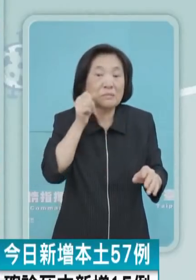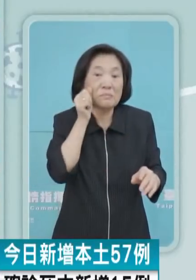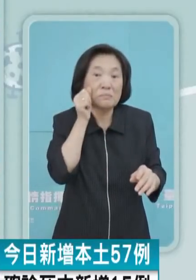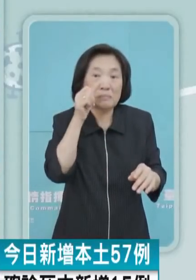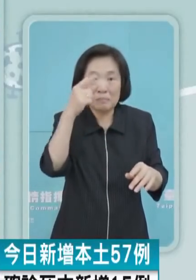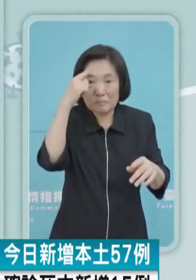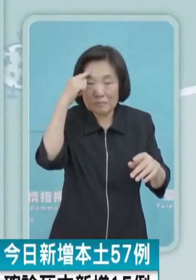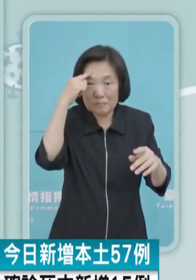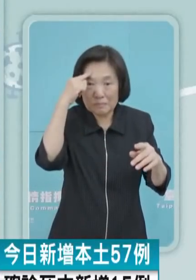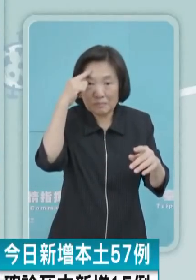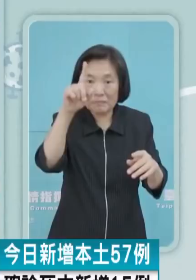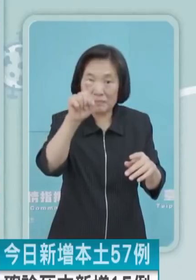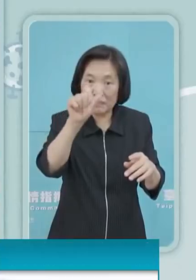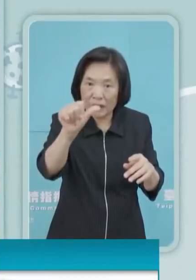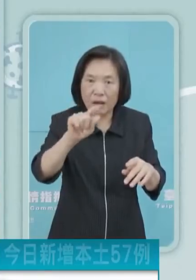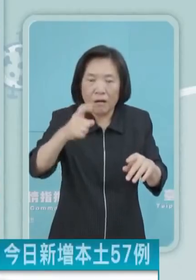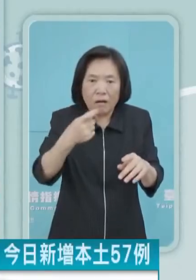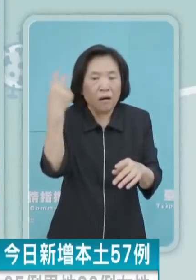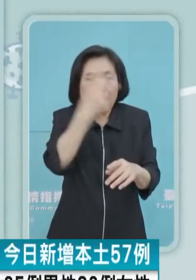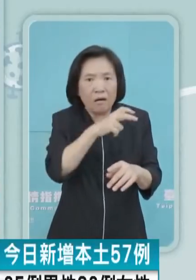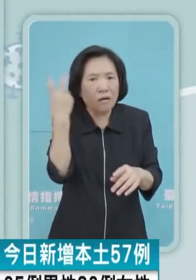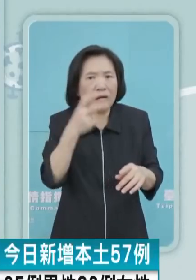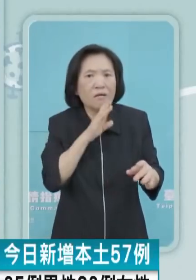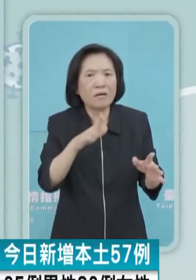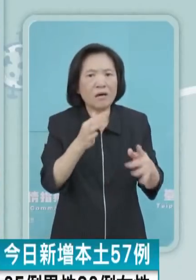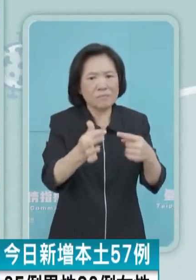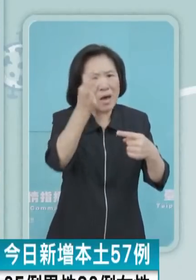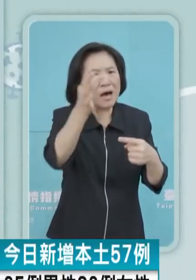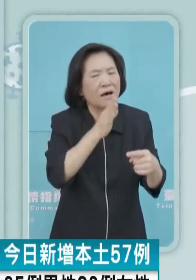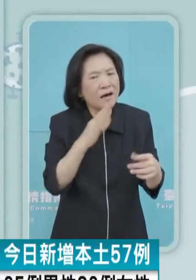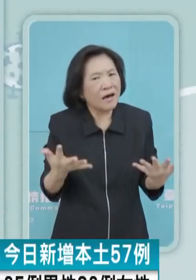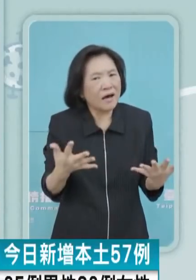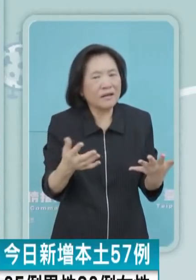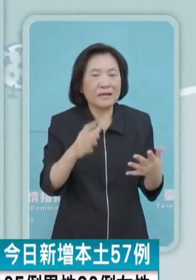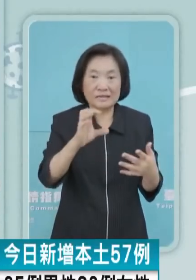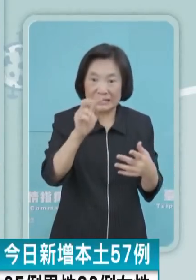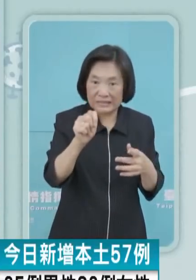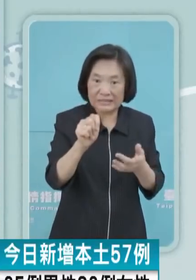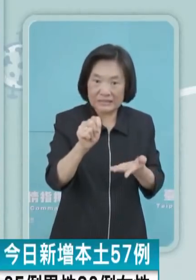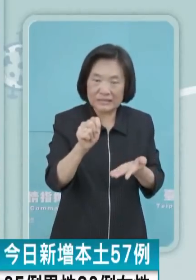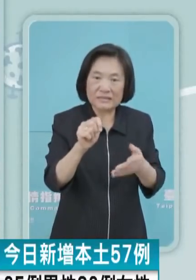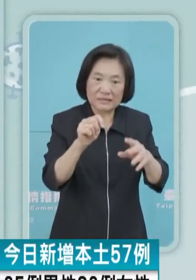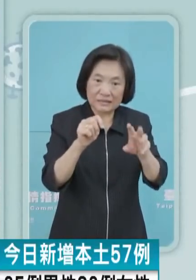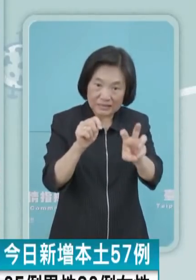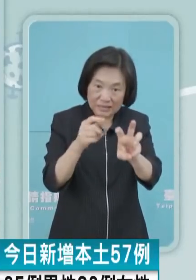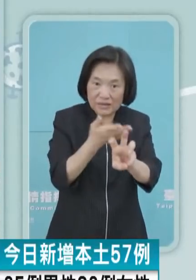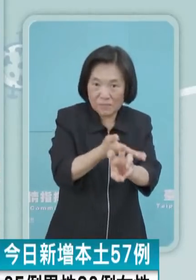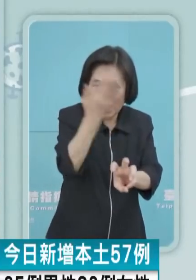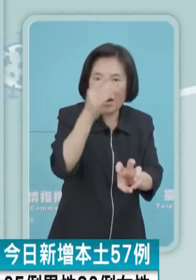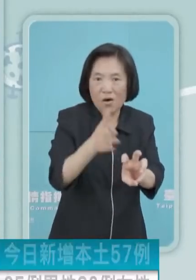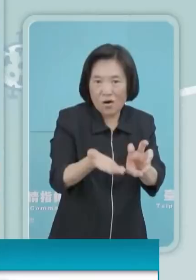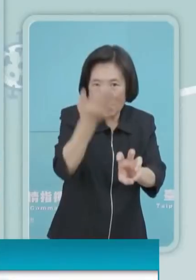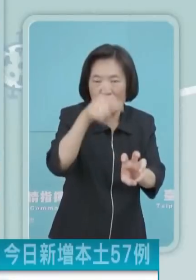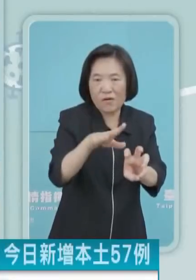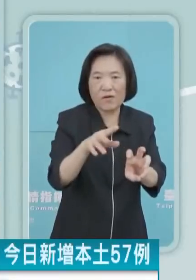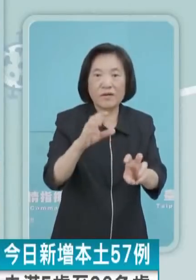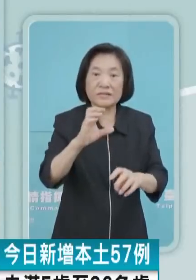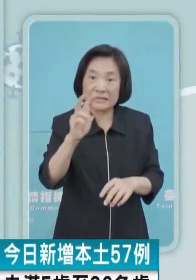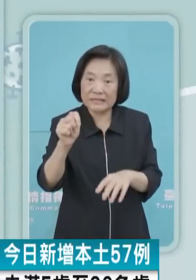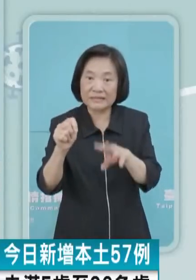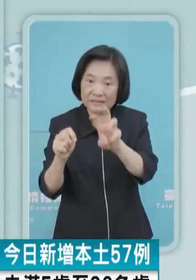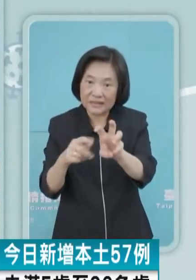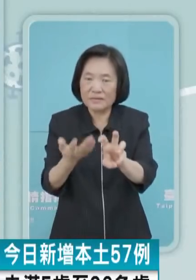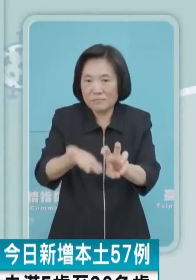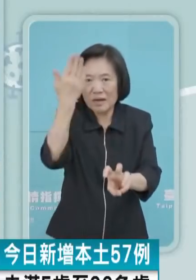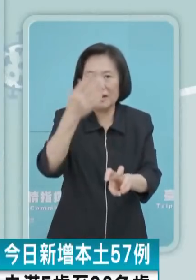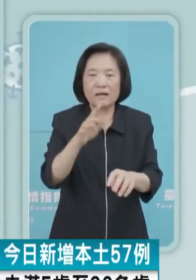但是这个阳性他所谓的 CT 值都大于30，也就是说你知道他以前感染过以后